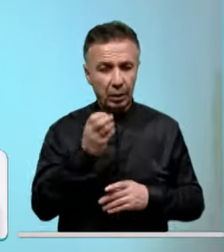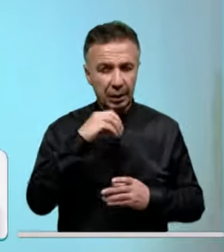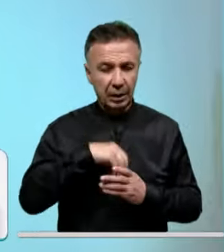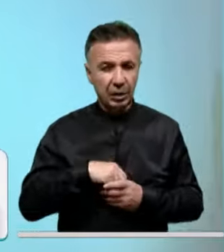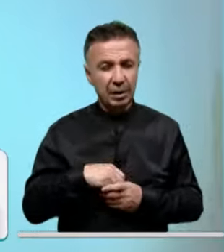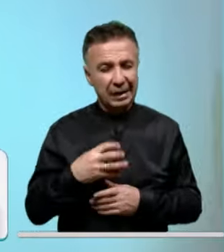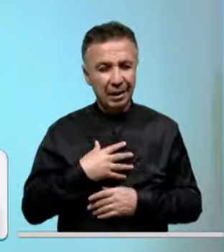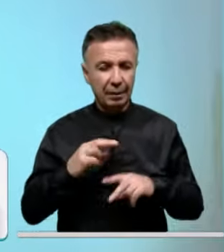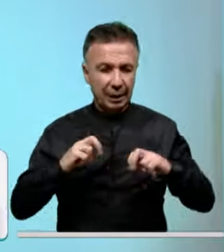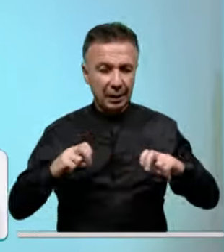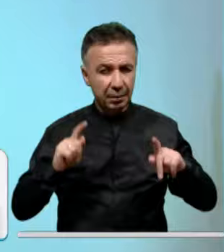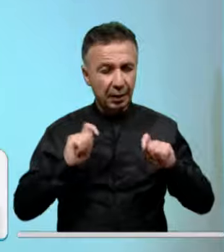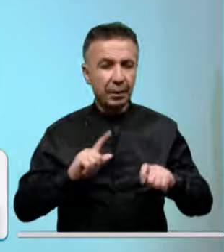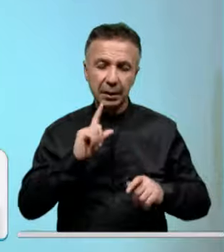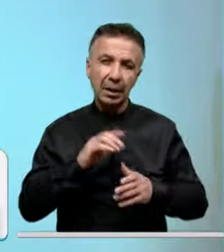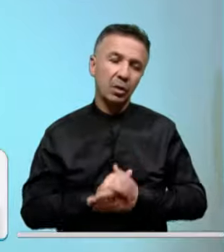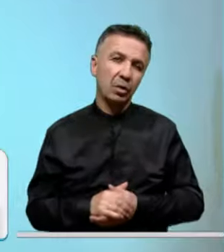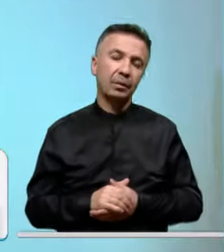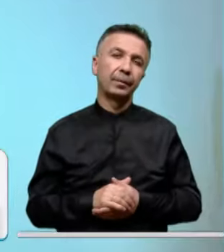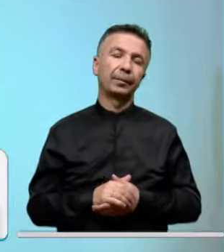bir araştırma yapması gerekiyordu.